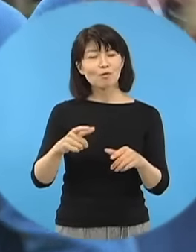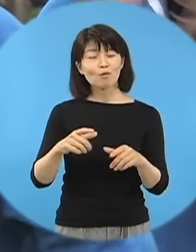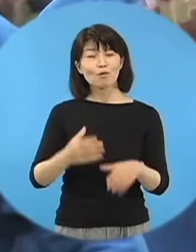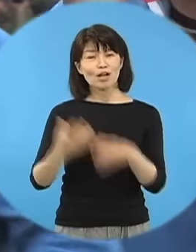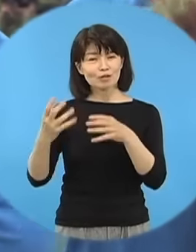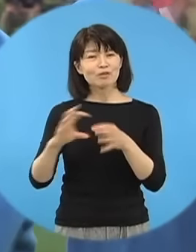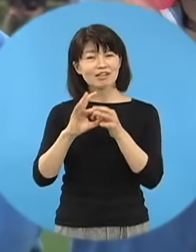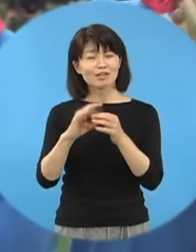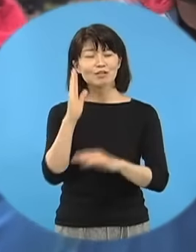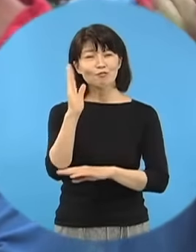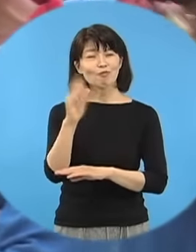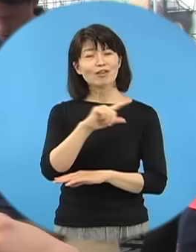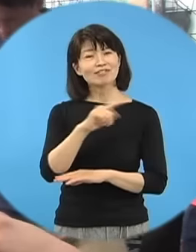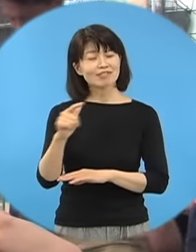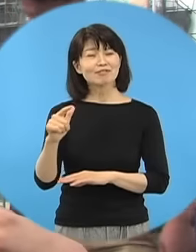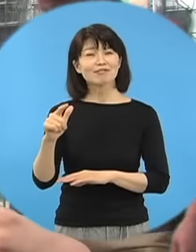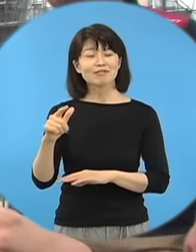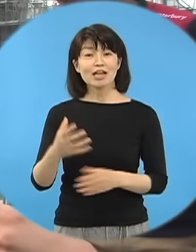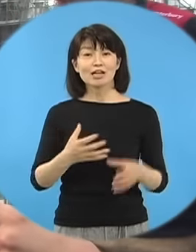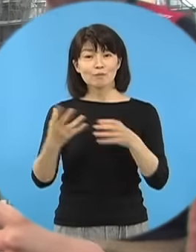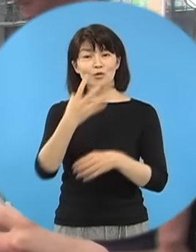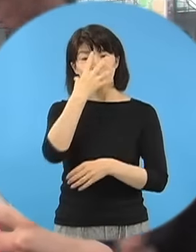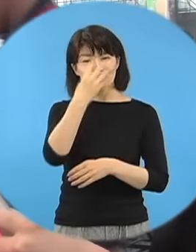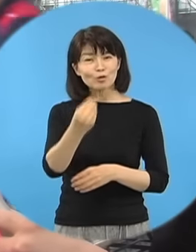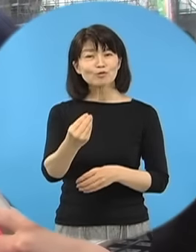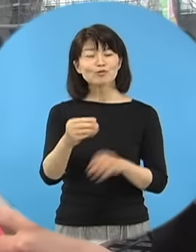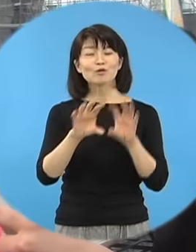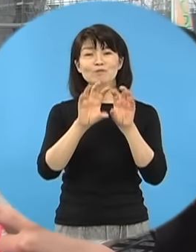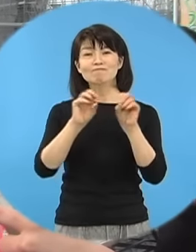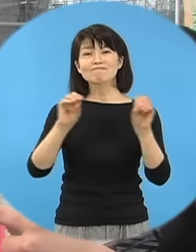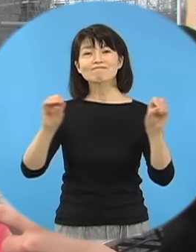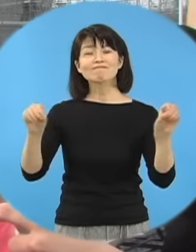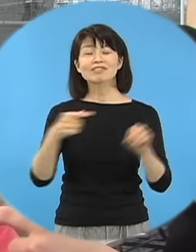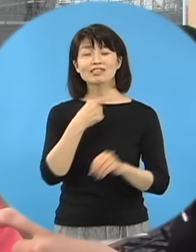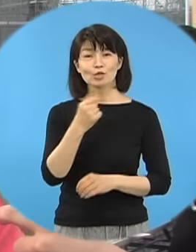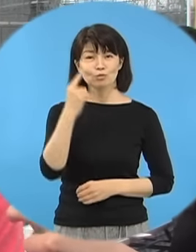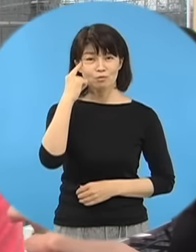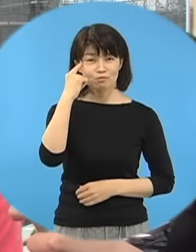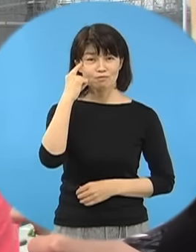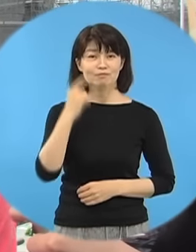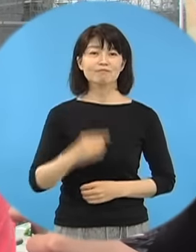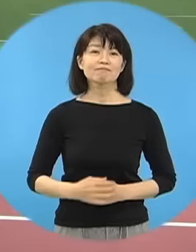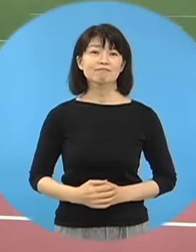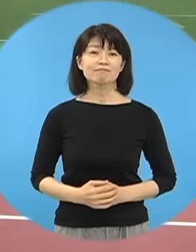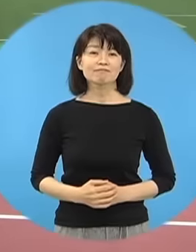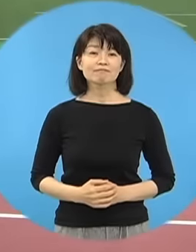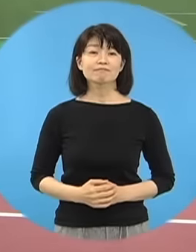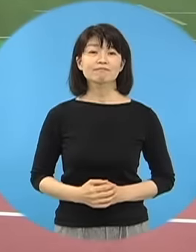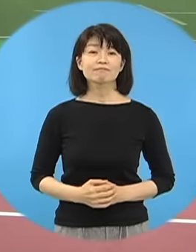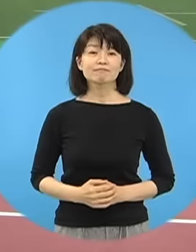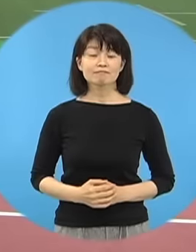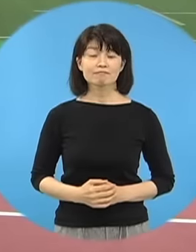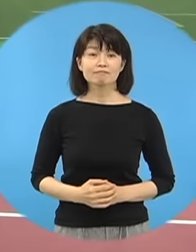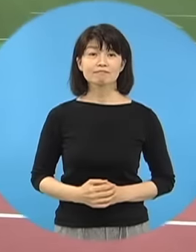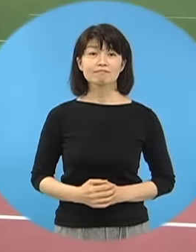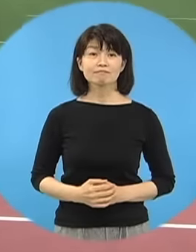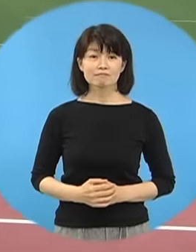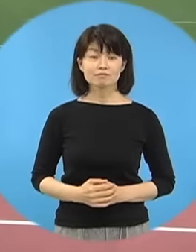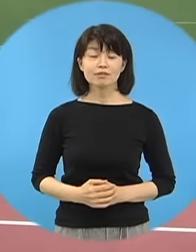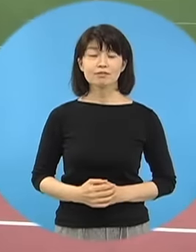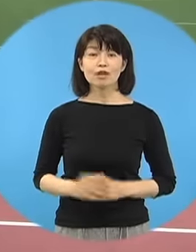ラグビークリニックとか講演とかしながらあの少しでもラグビーの良さを皆さんに伝えていきたいなと思いますまも